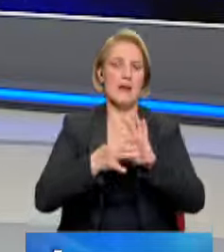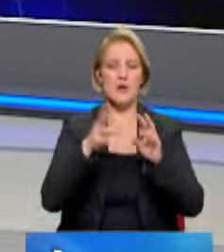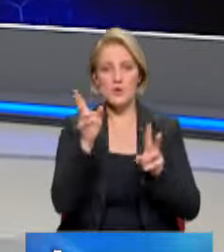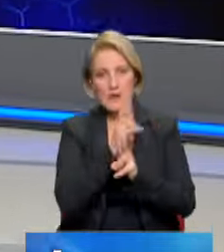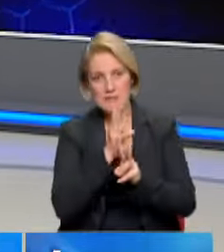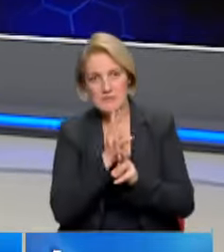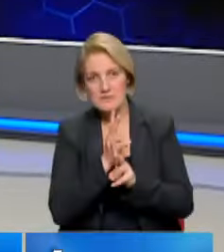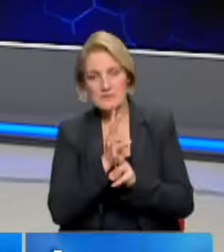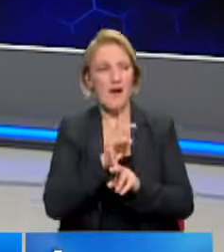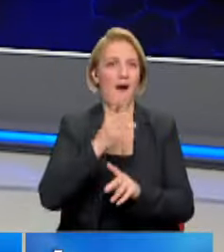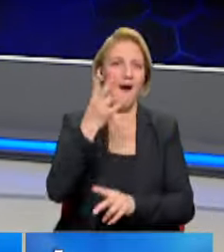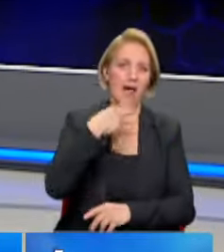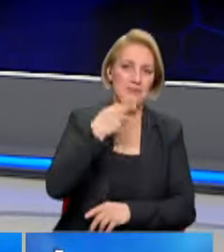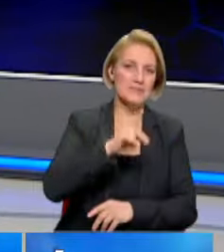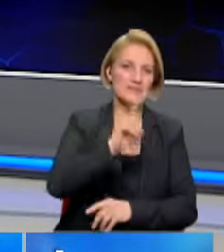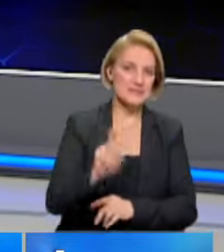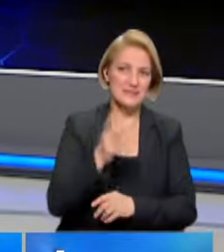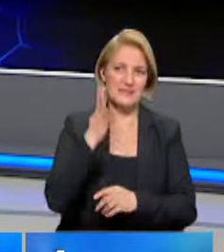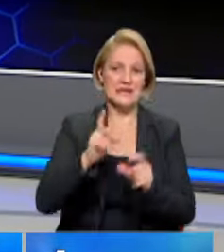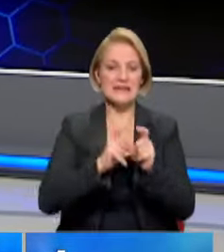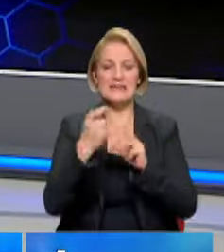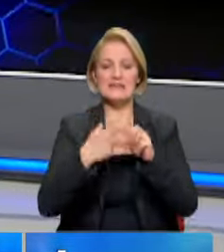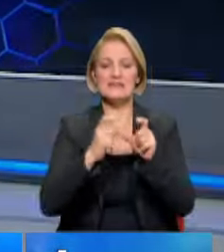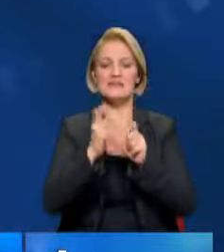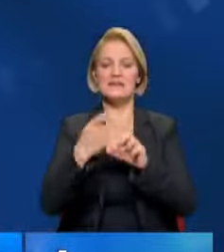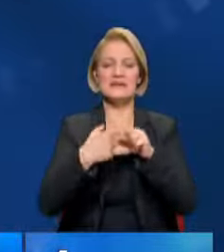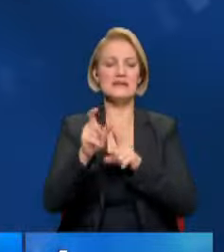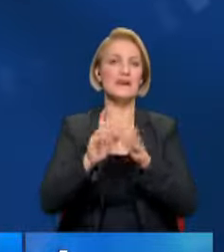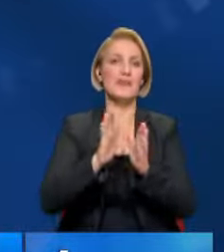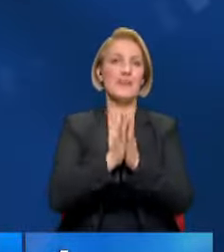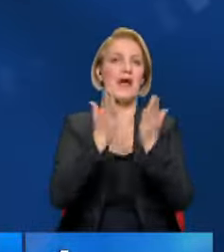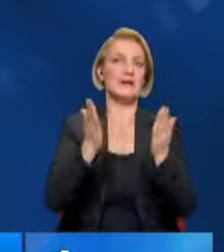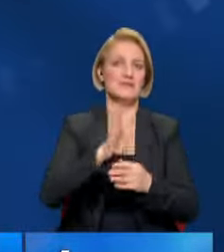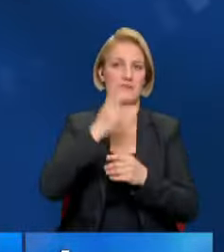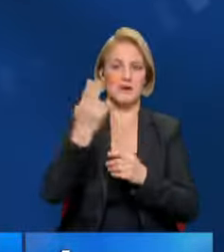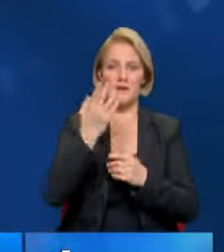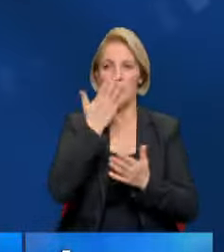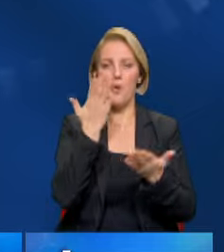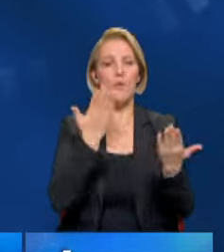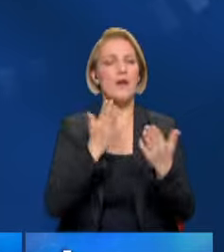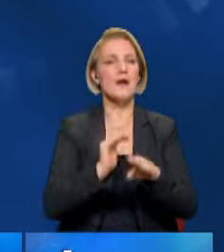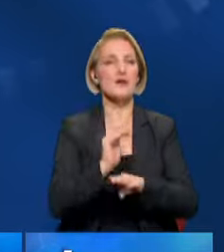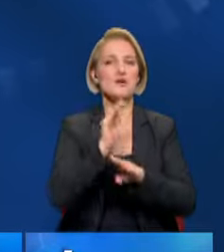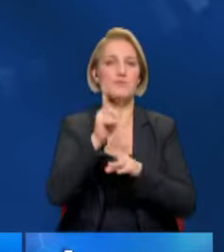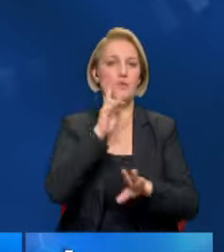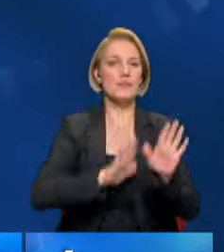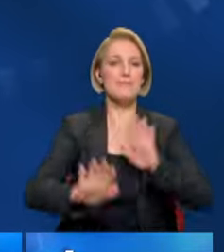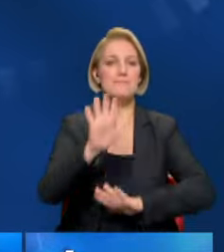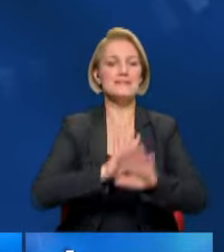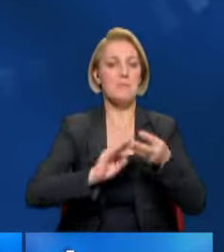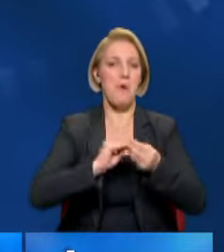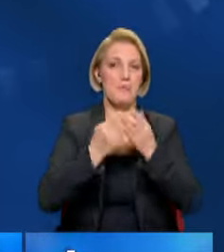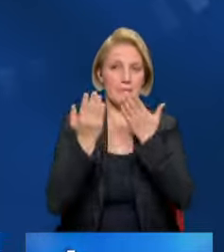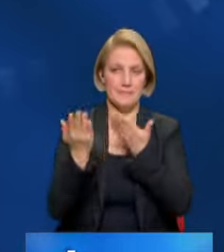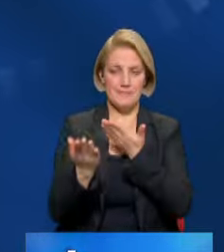misin, ağlar mısın köşemizde bugün Gırgır dergisi var. Ergin Asya'nın çizimiyle okullarda yaşanan bu temizlik hijyen